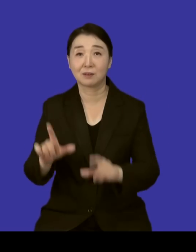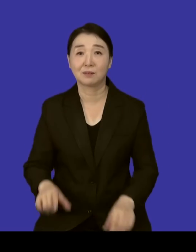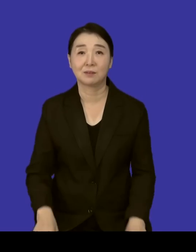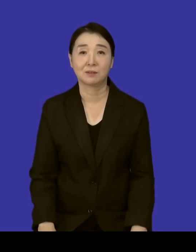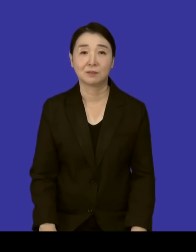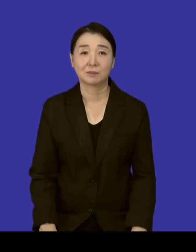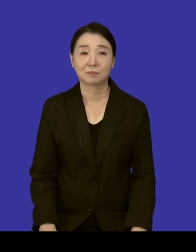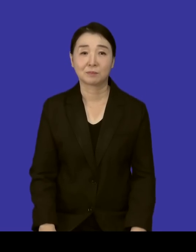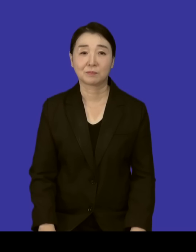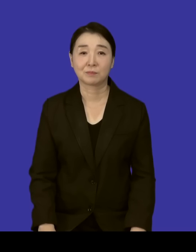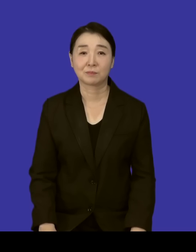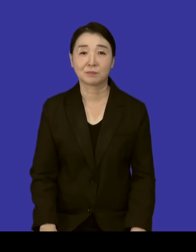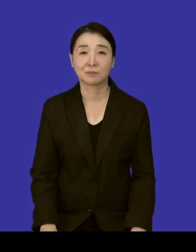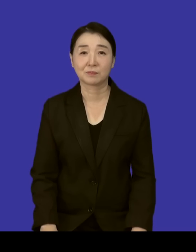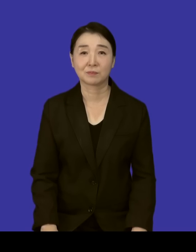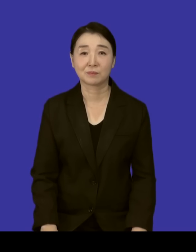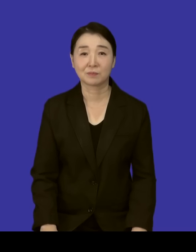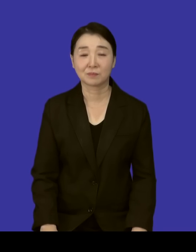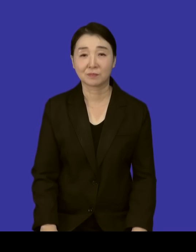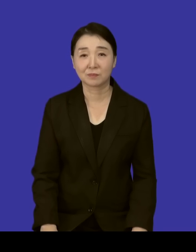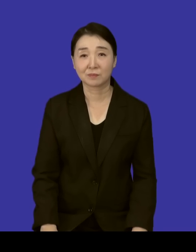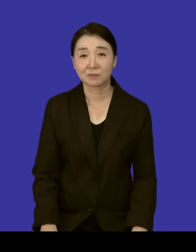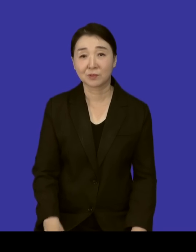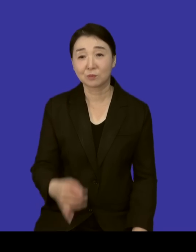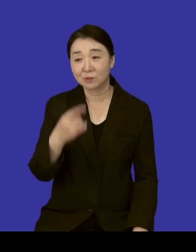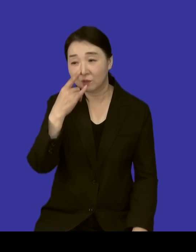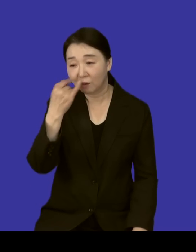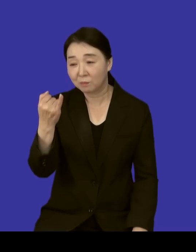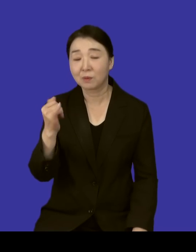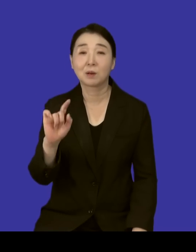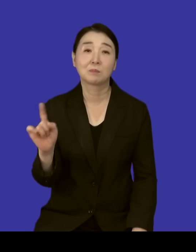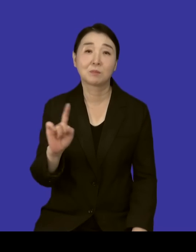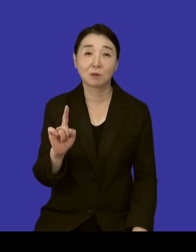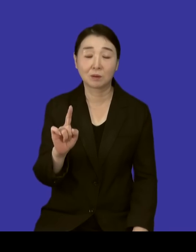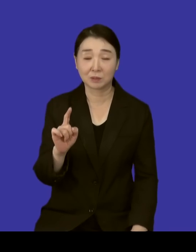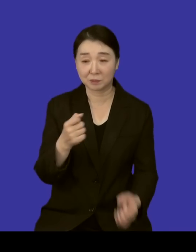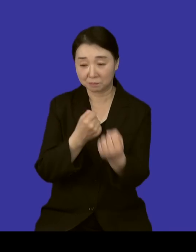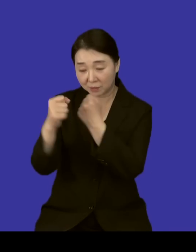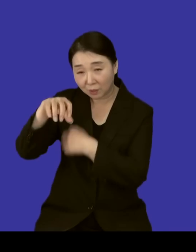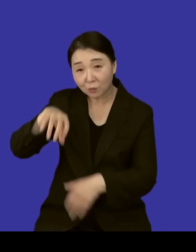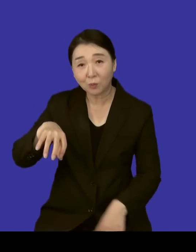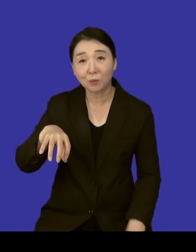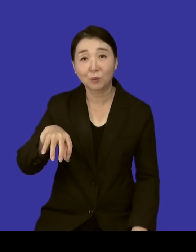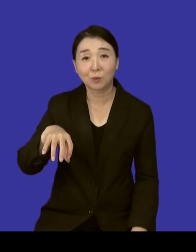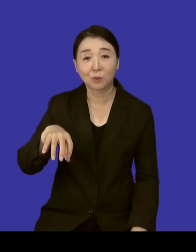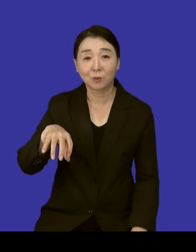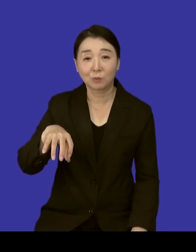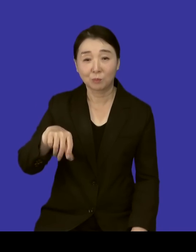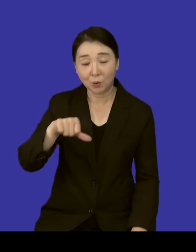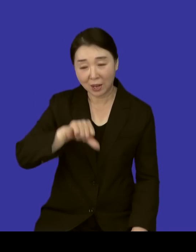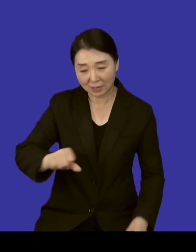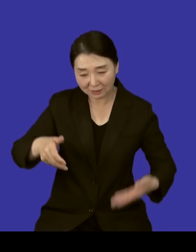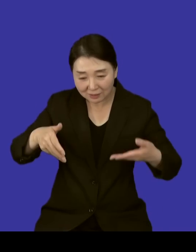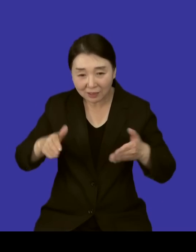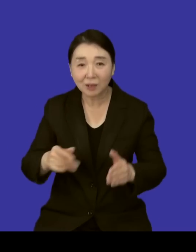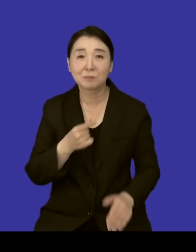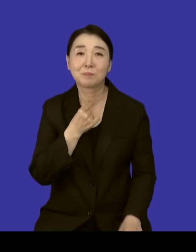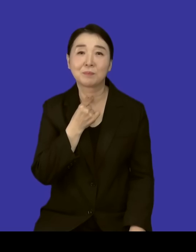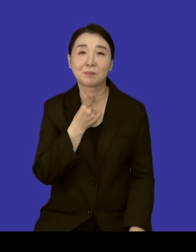네네. 그러니까 그냥 우리 어머니께서 그냥 피난지에서 그냥 아들을 낳으려고